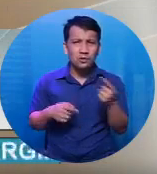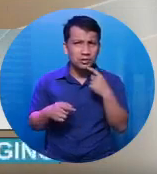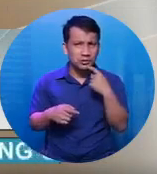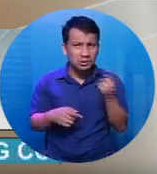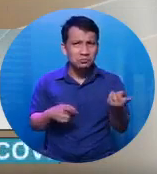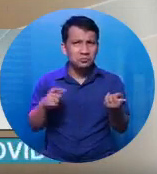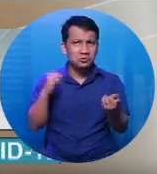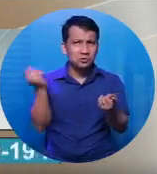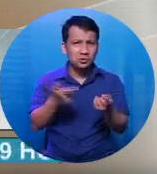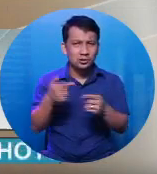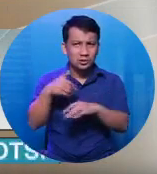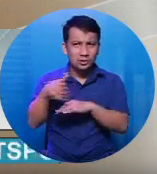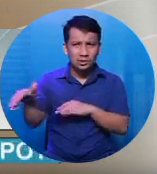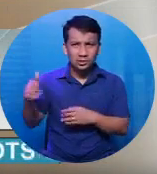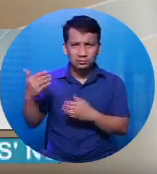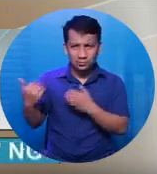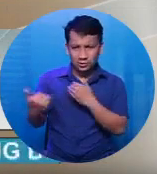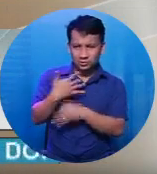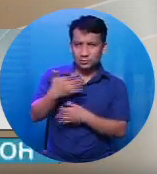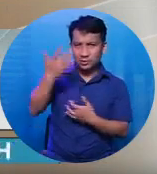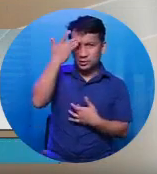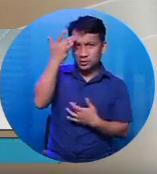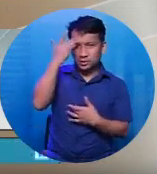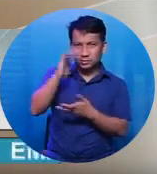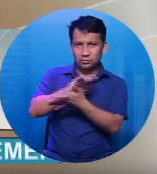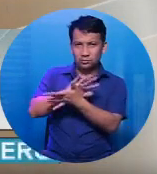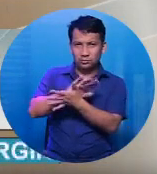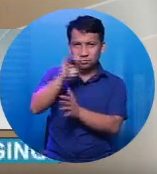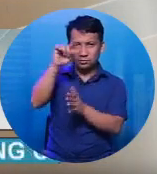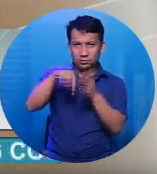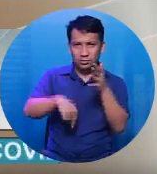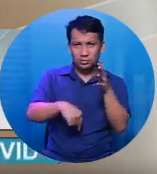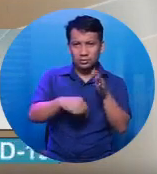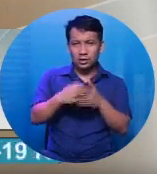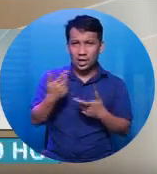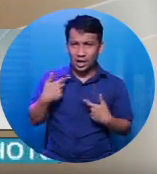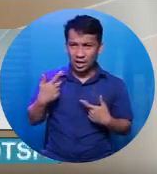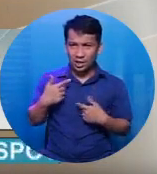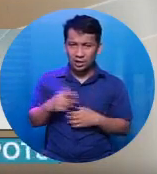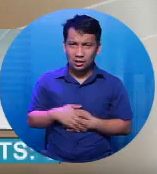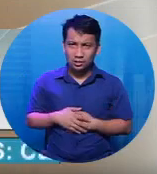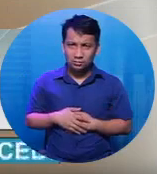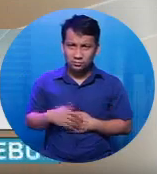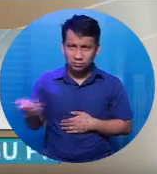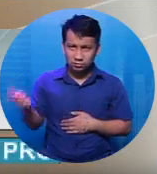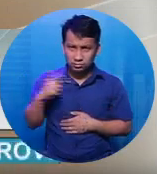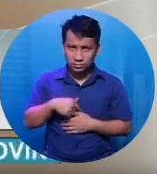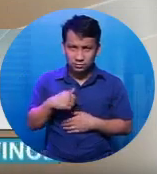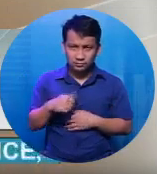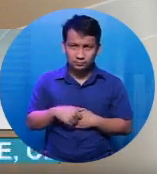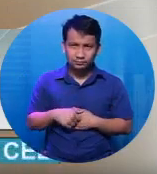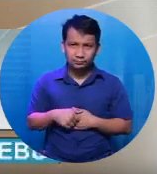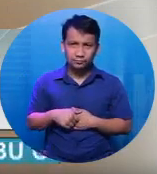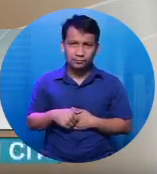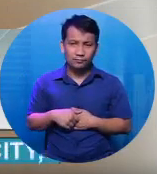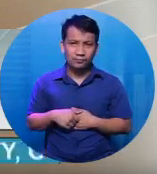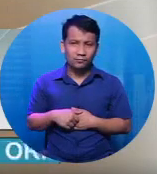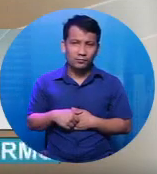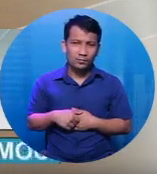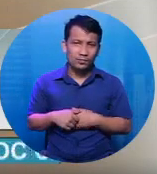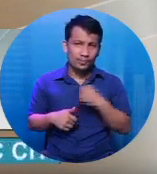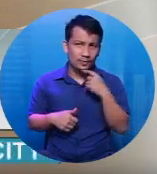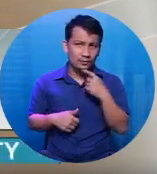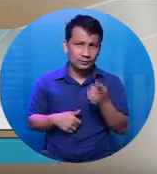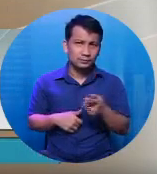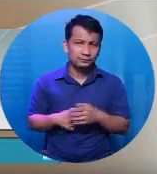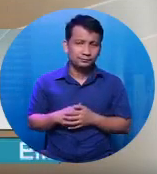ng karamdaman, simptomas ng COVID-19 nasa iyo na, kaya padalan-padalan naman itong pobre sa'yo, yun pala, wala ka